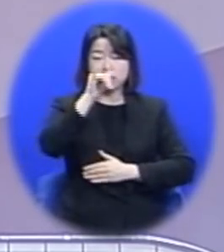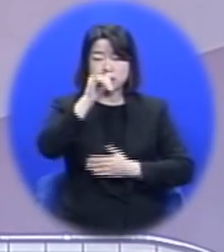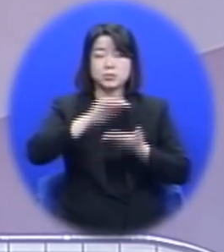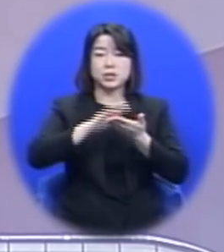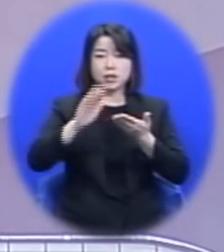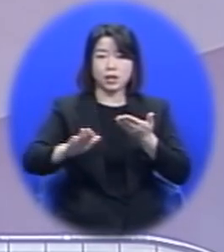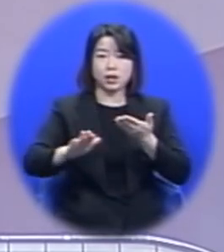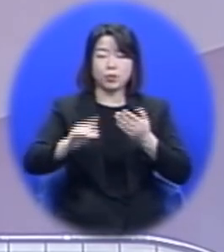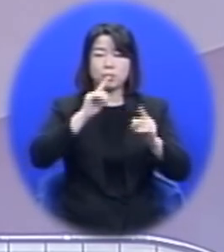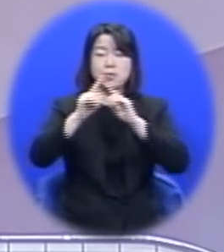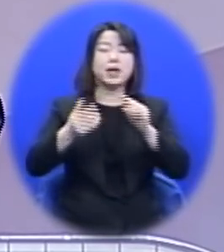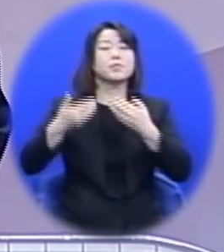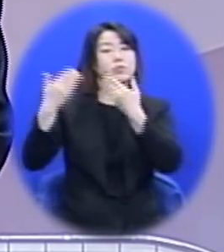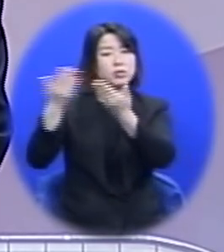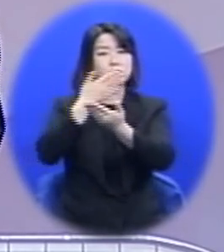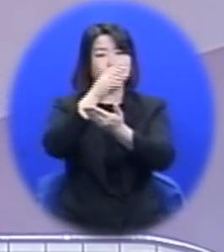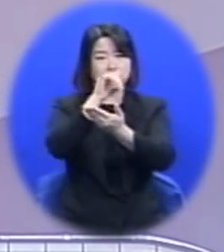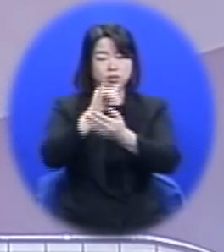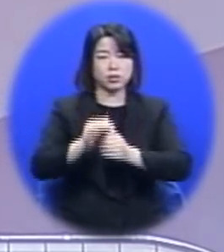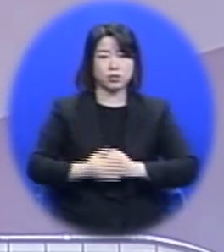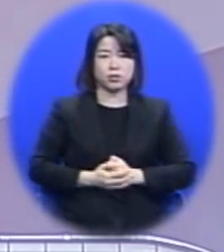있어요.